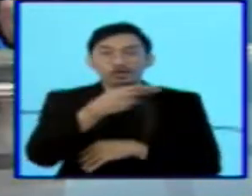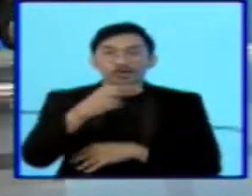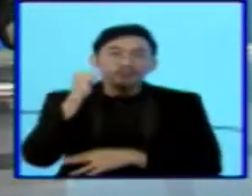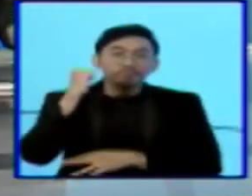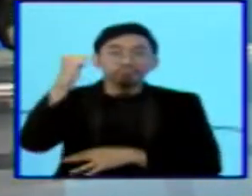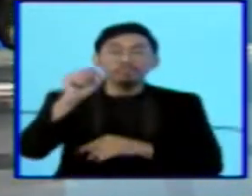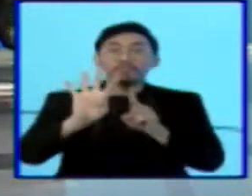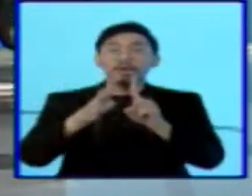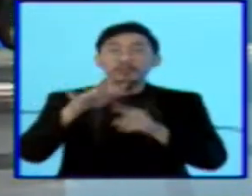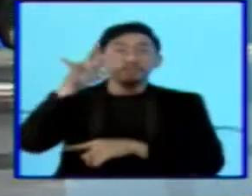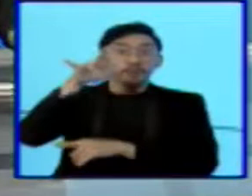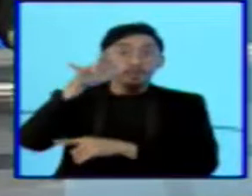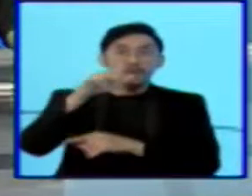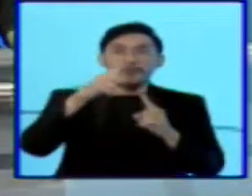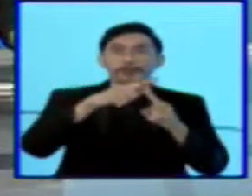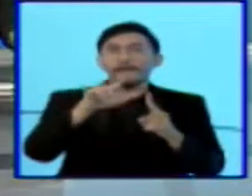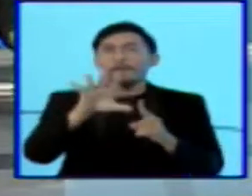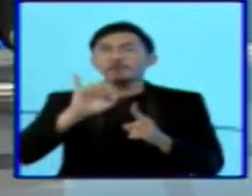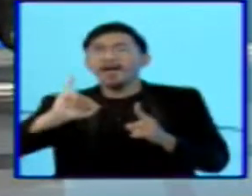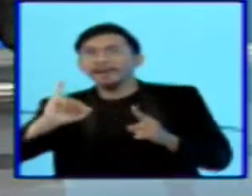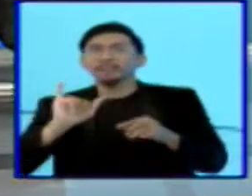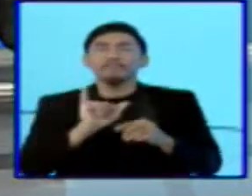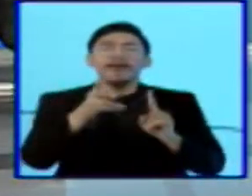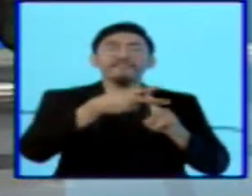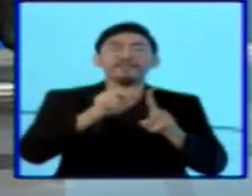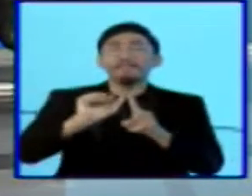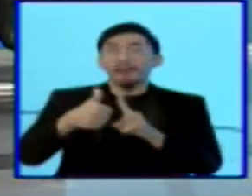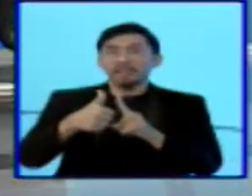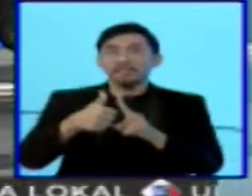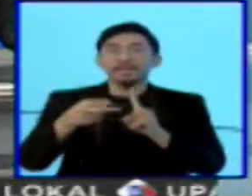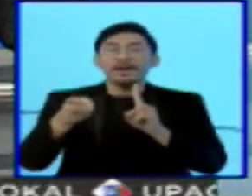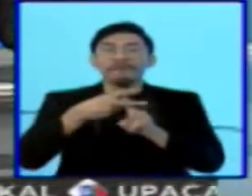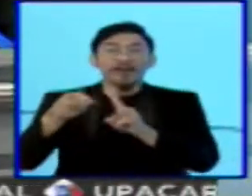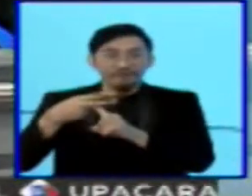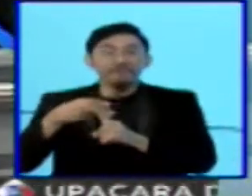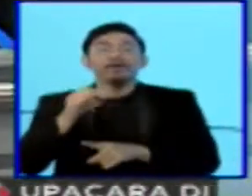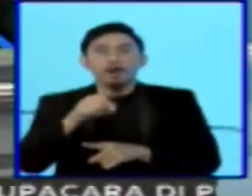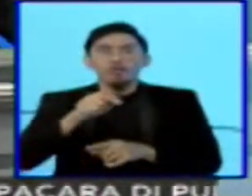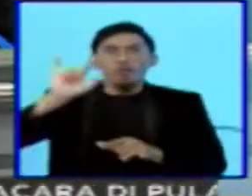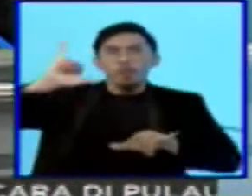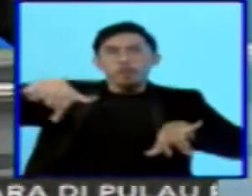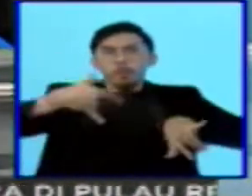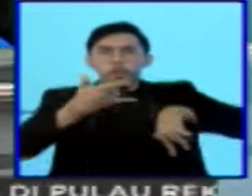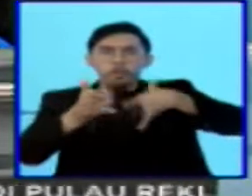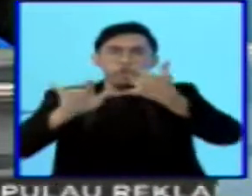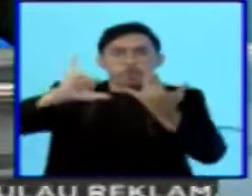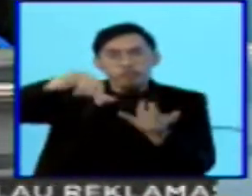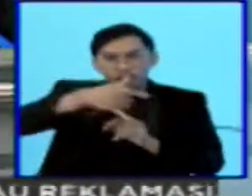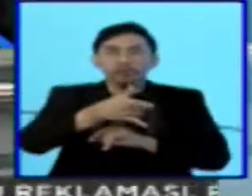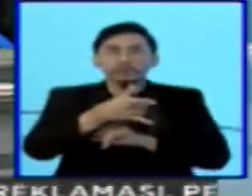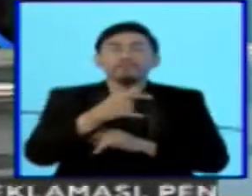14 pesawat tempur jenis T-50I dan F-16 Fighting Falcon melakukan manuver Arrowhead di atas langit